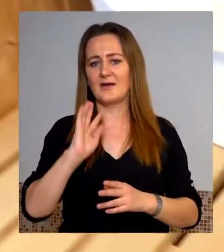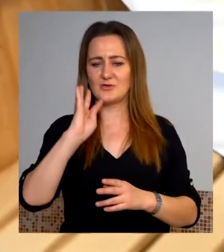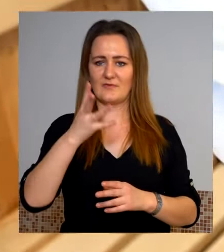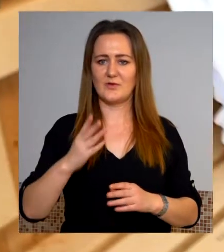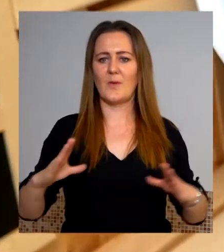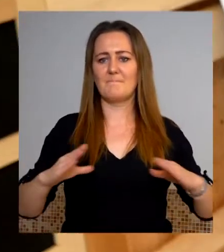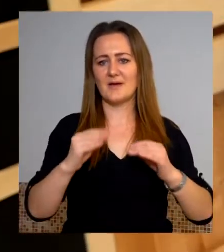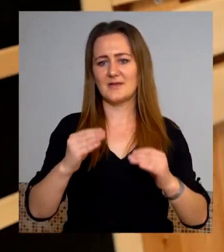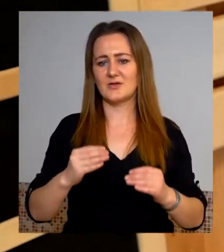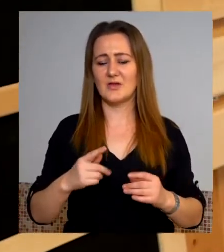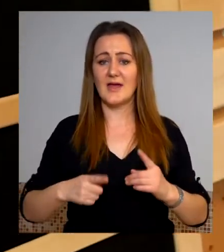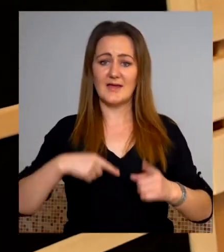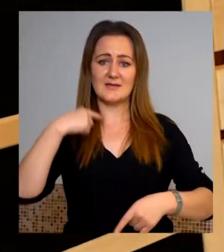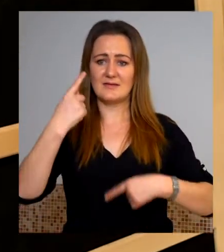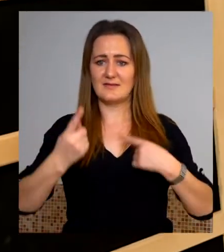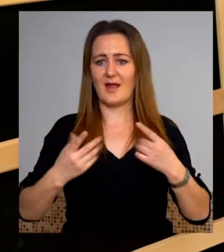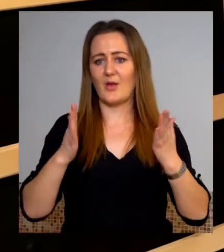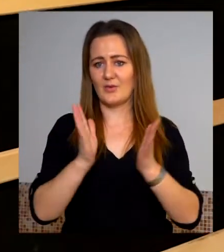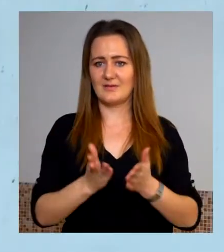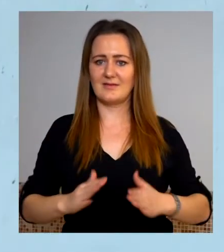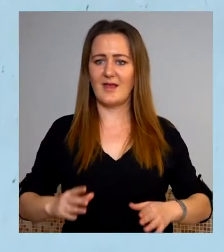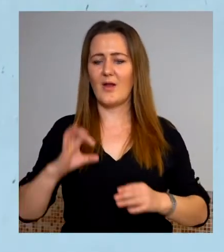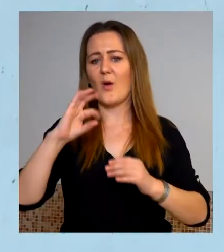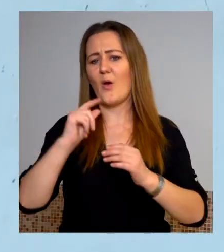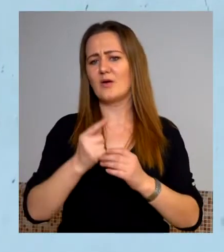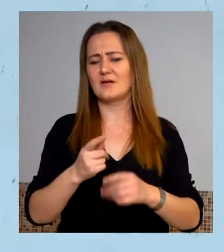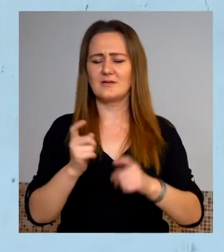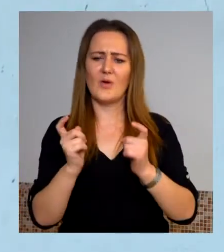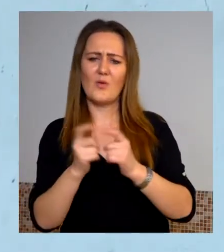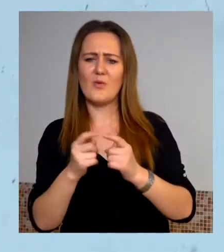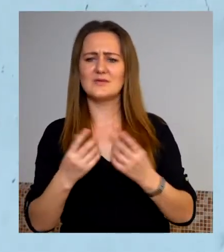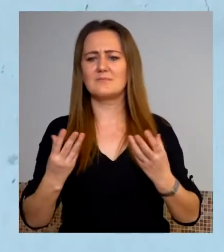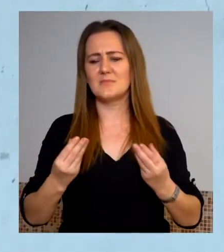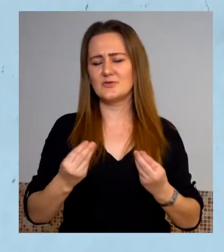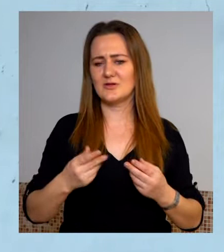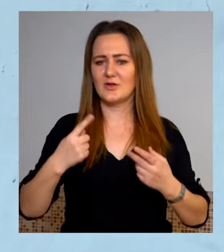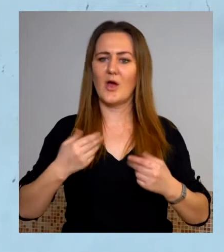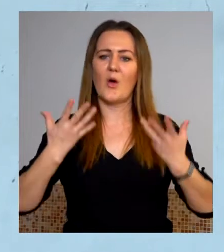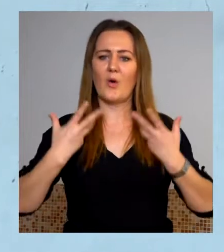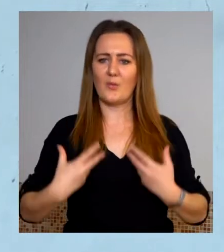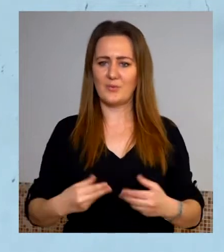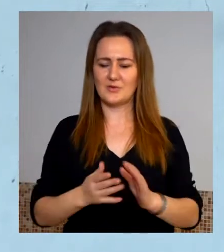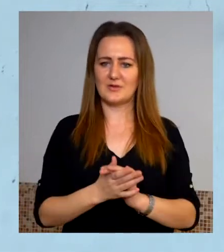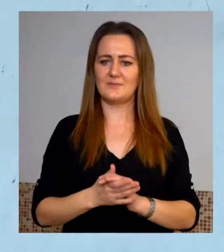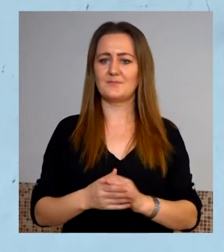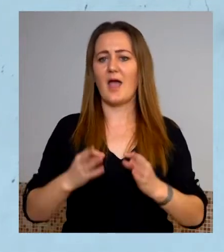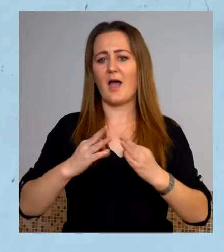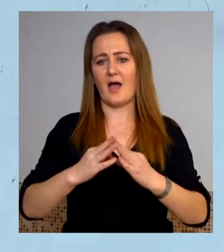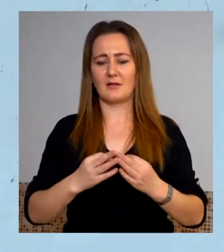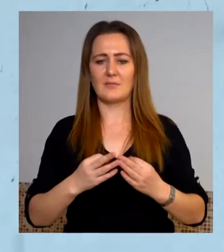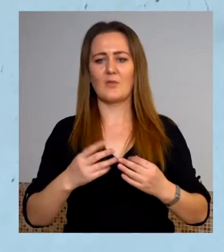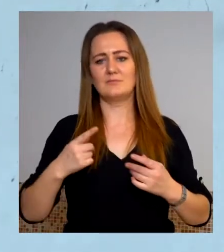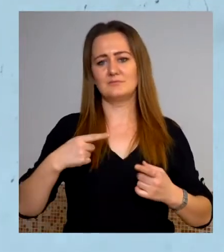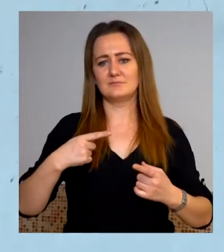da okrijepite cijelo tijelo, svaki organ, mišiće, kosti i cijeli svoj organizam, kako fizički,